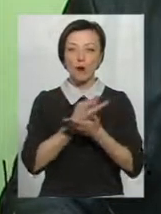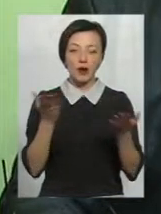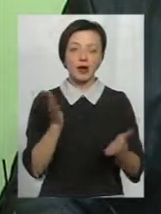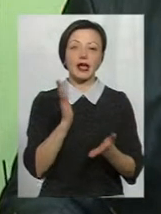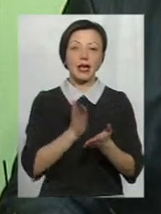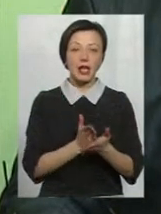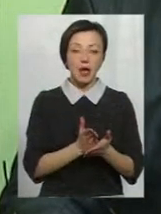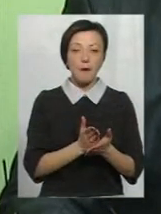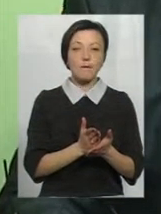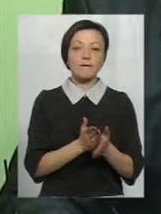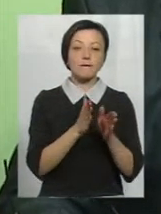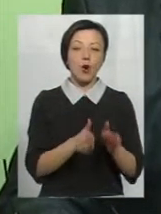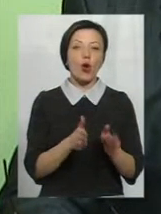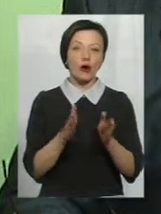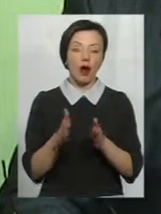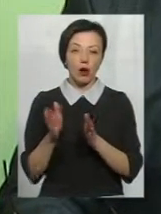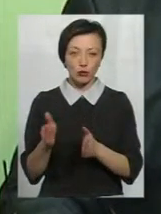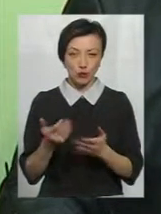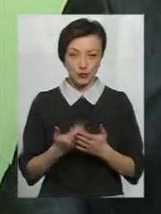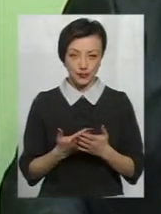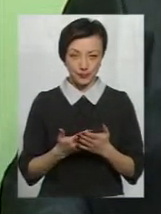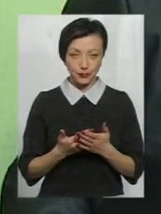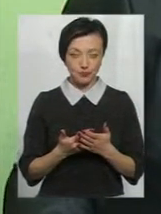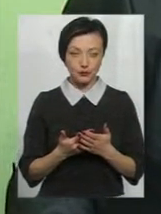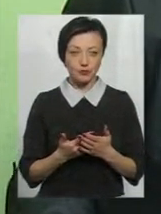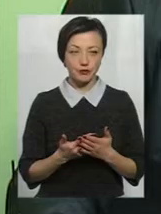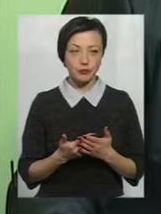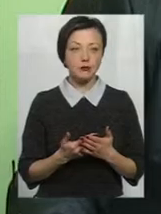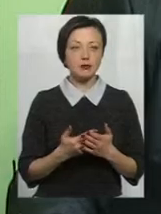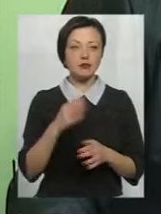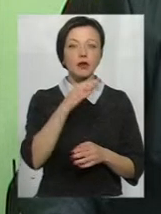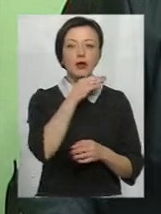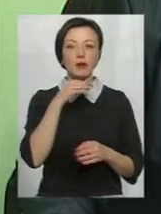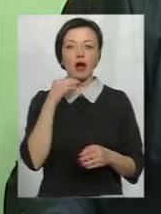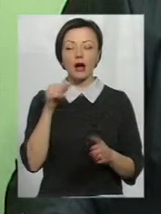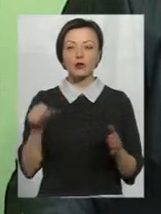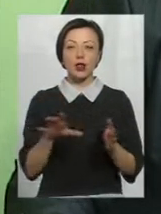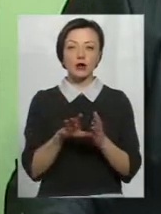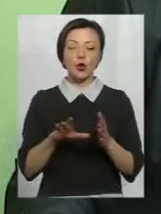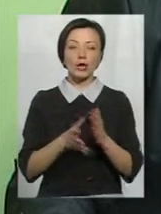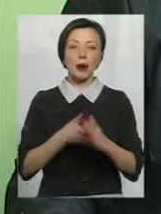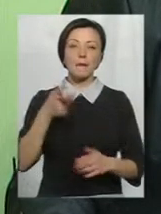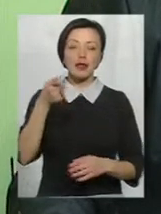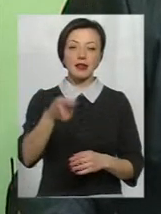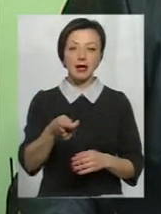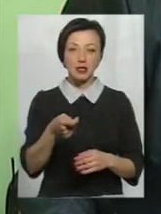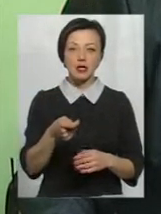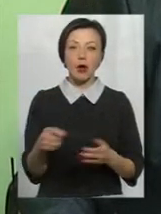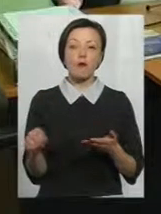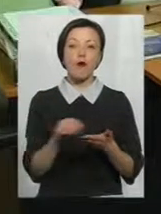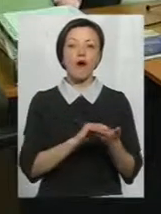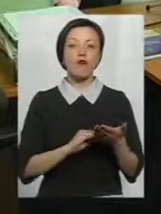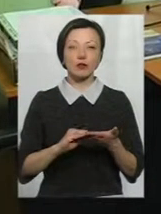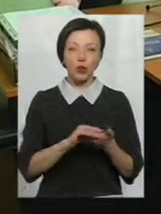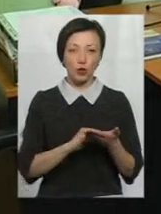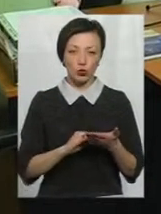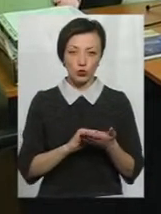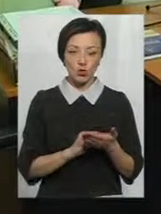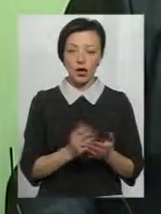певний порядок. Значить, ну, багато петицій в нас, скажімо, повторюються.